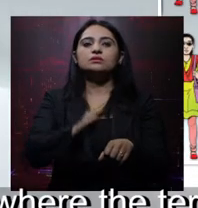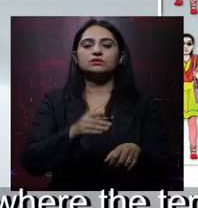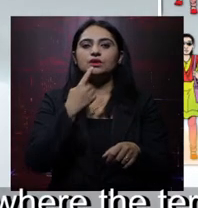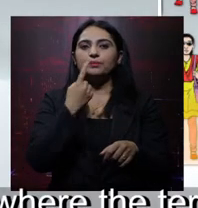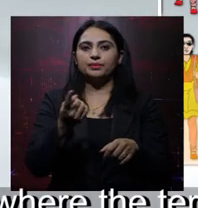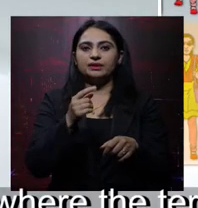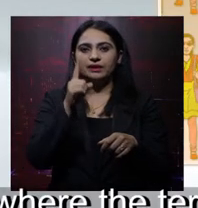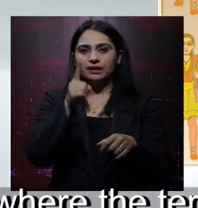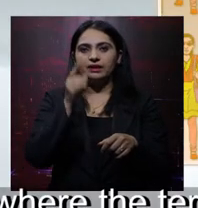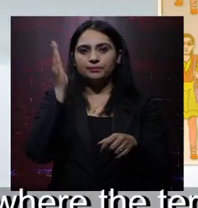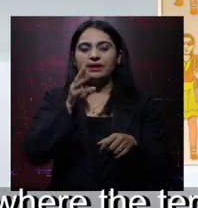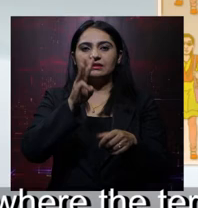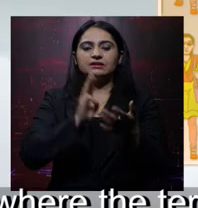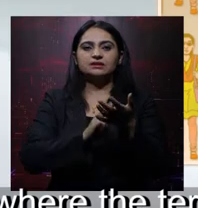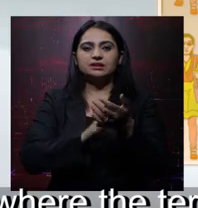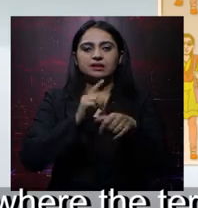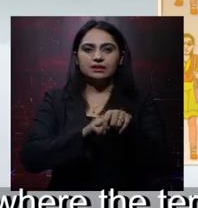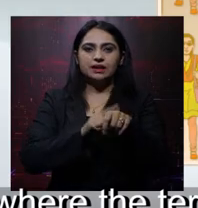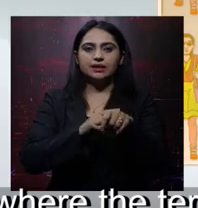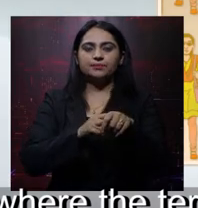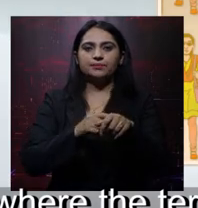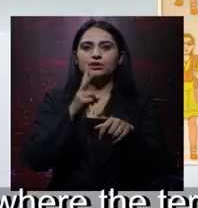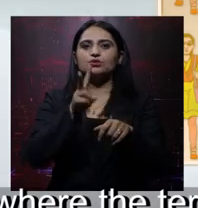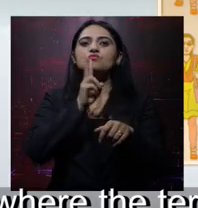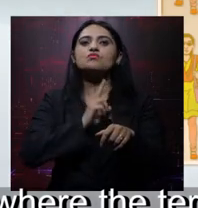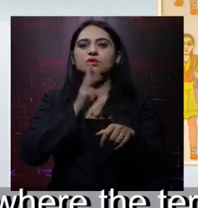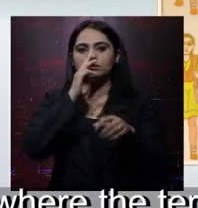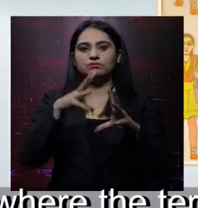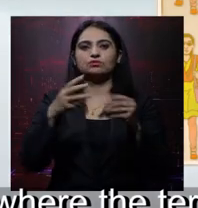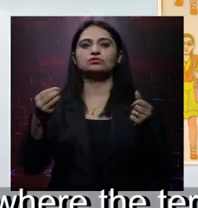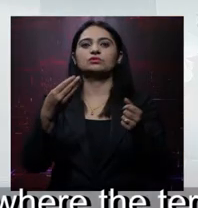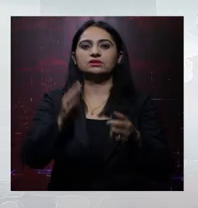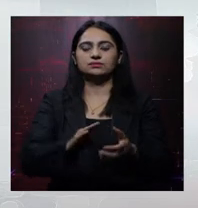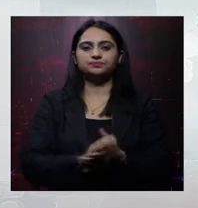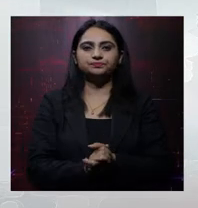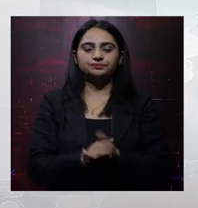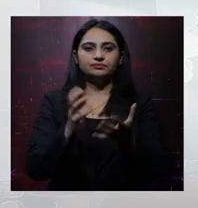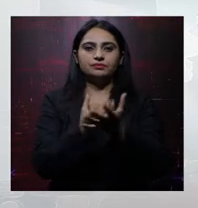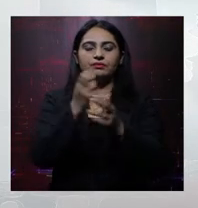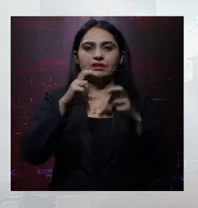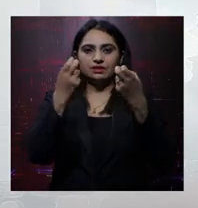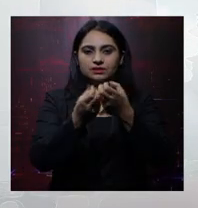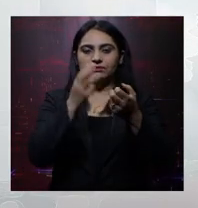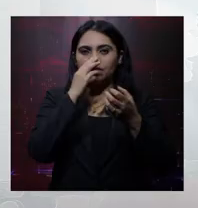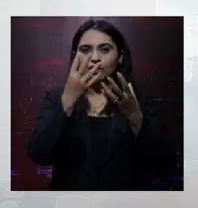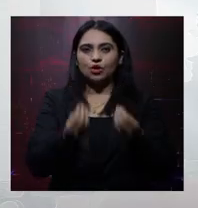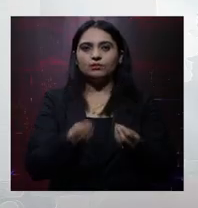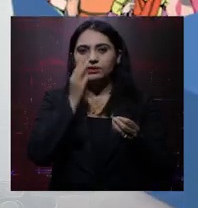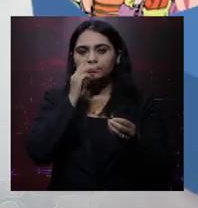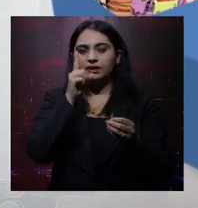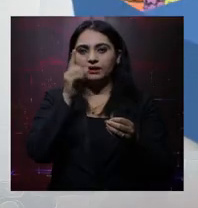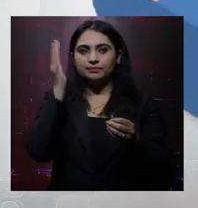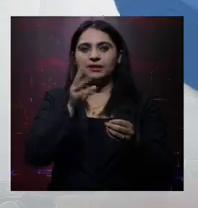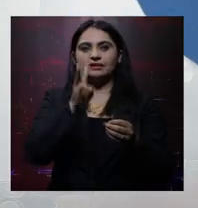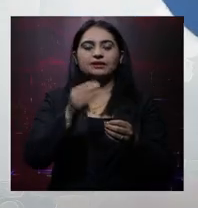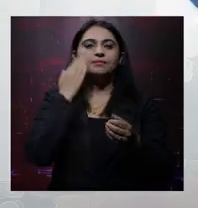भने एक तिहाई सदस्यहरूको पदावधि प्रत्येक 2 वर्षमा समाप्त हुन्छ। संघीय संसदमा कम्तीमा एक तिहाई